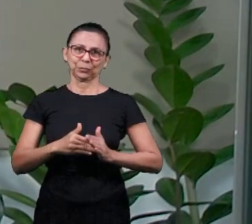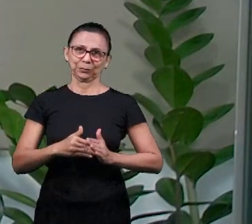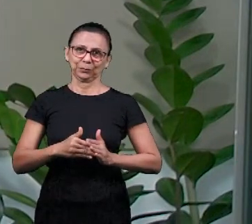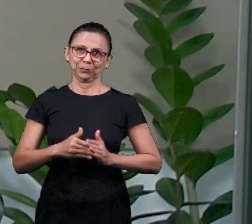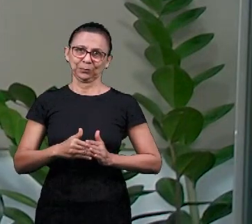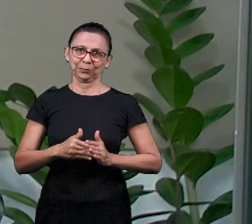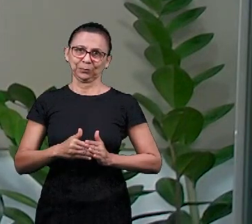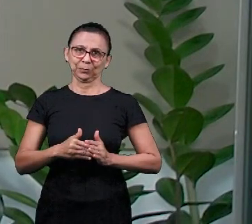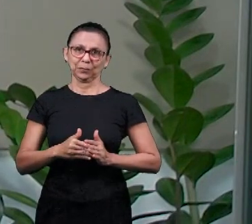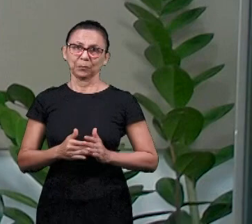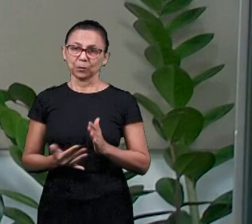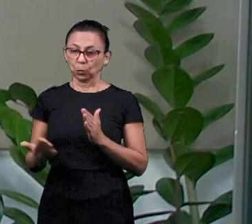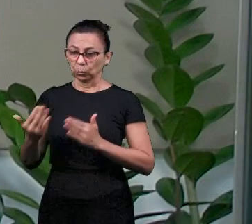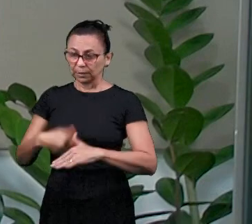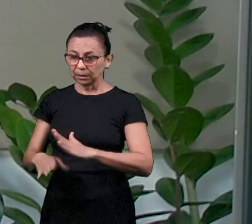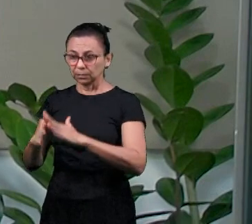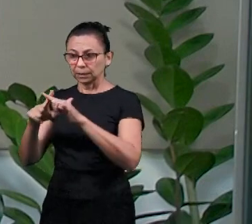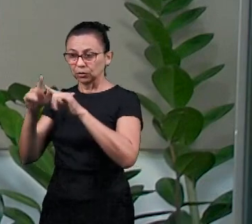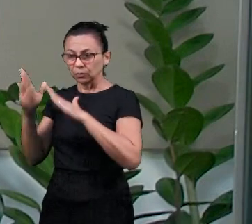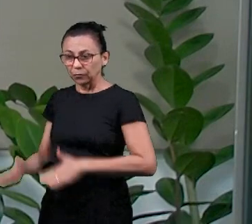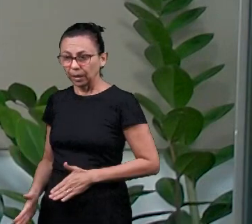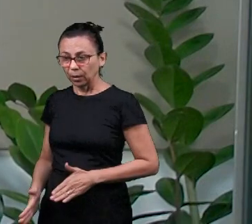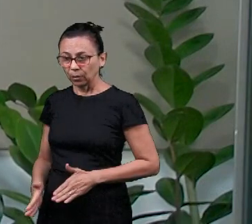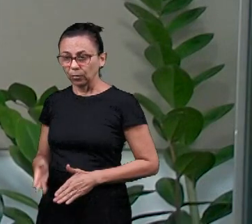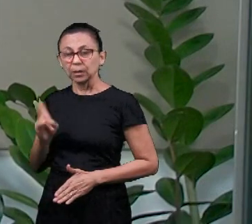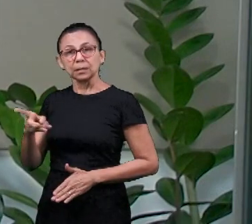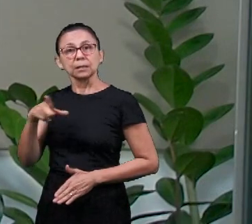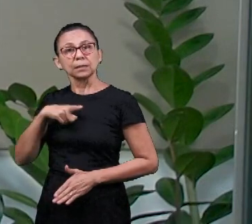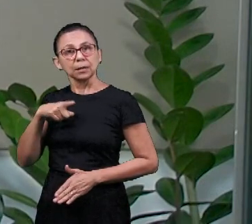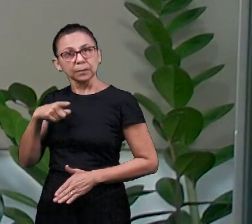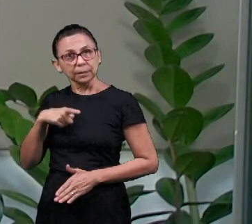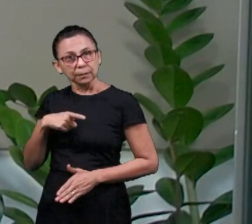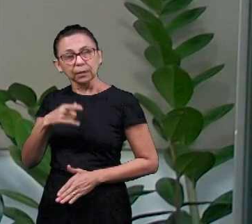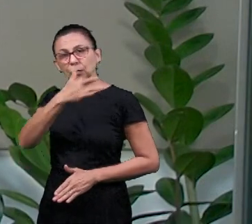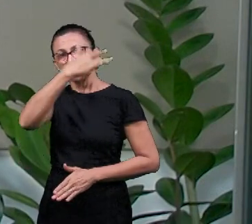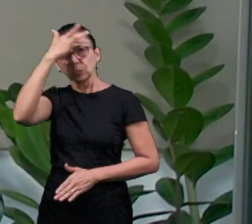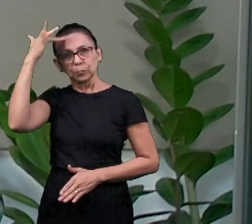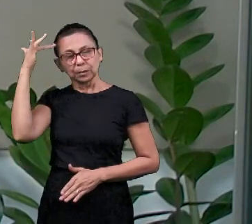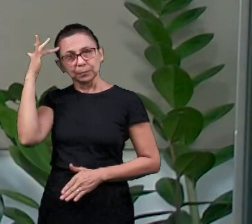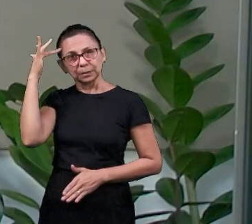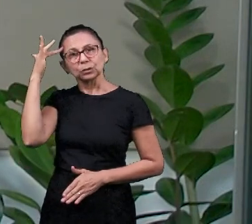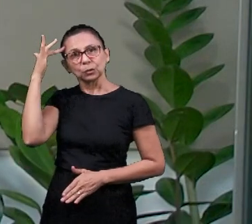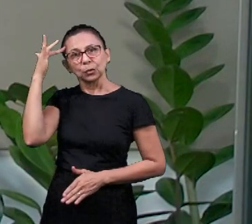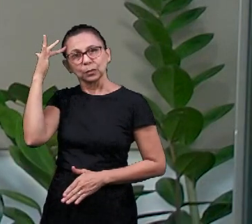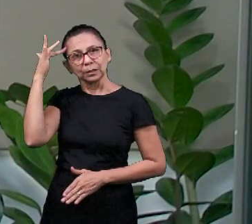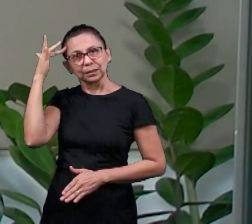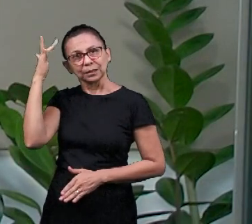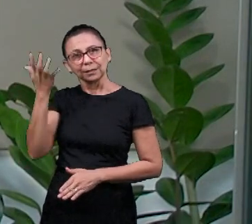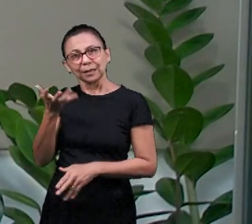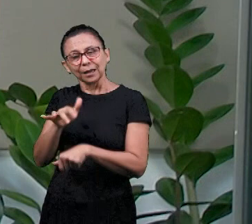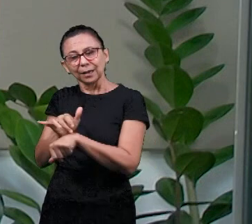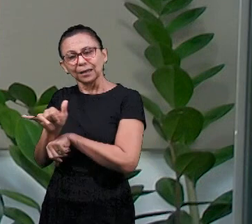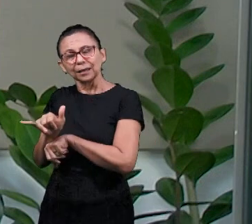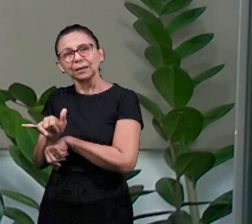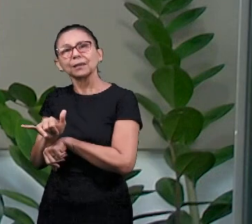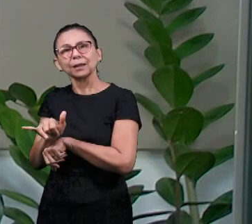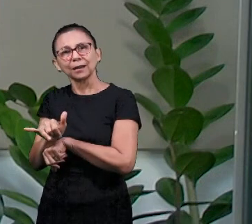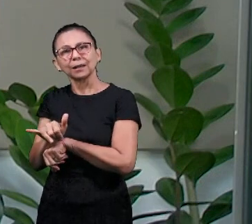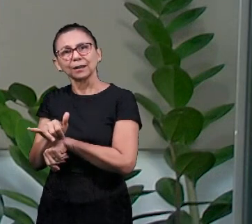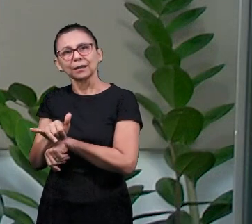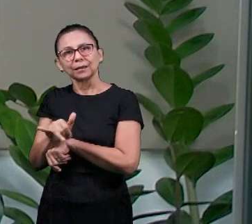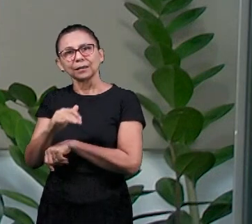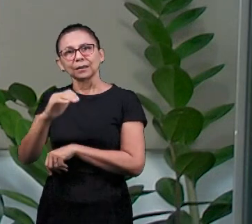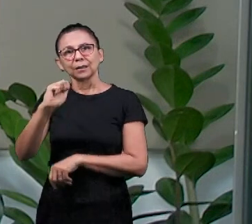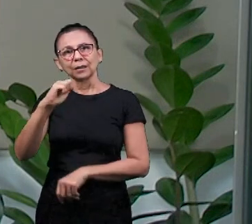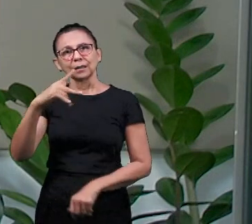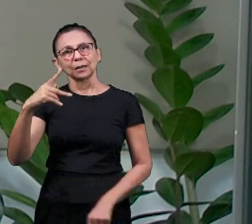fidèles. Ils se lèvent soudain et ramènent avec eux quelques-uns, mais qui ne sont pas les fidèles, parce que n'ont pas